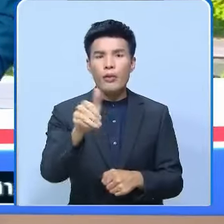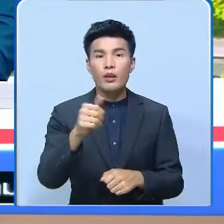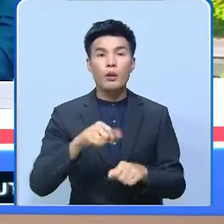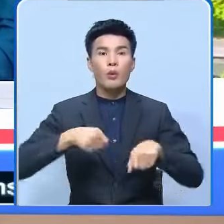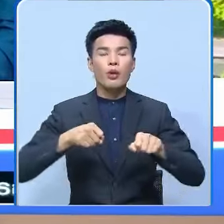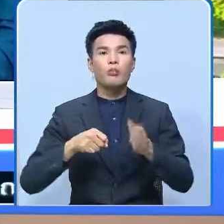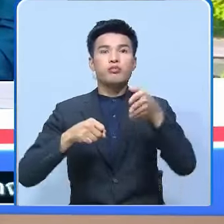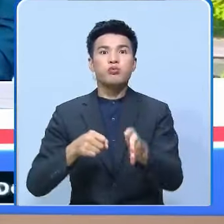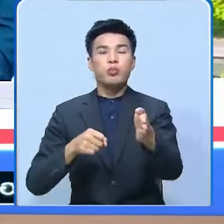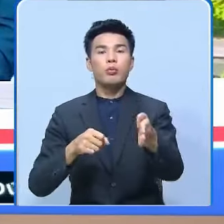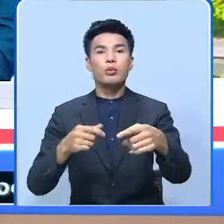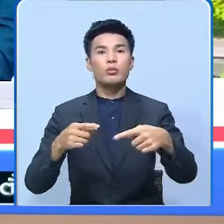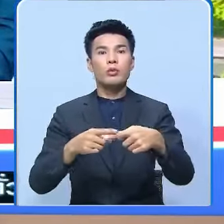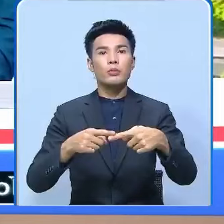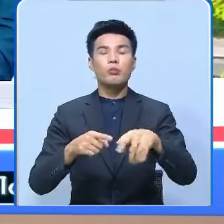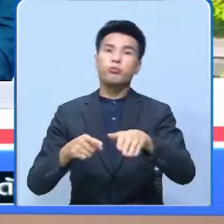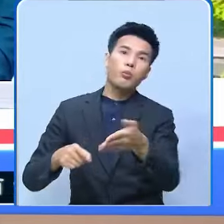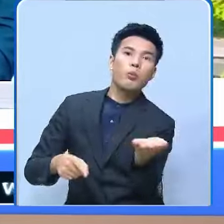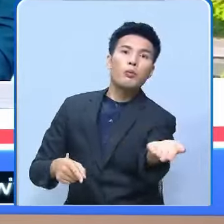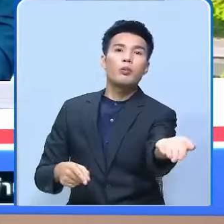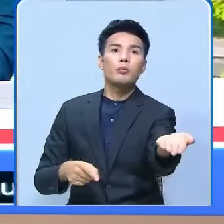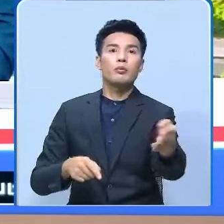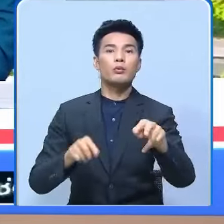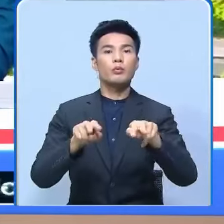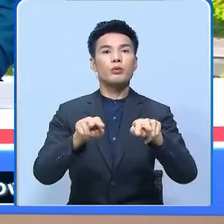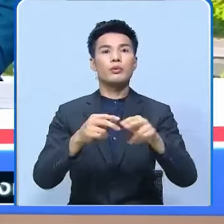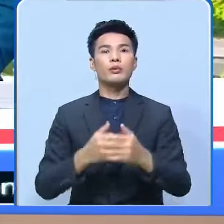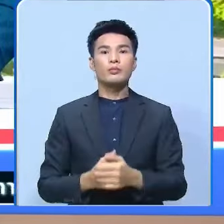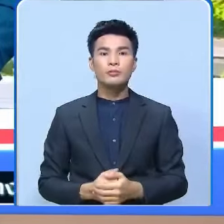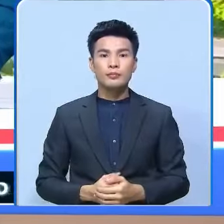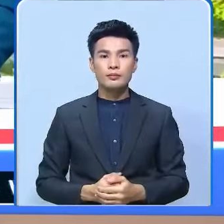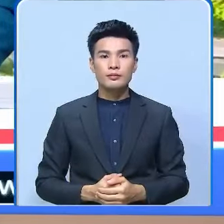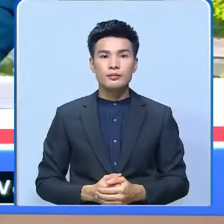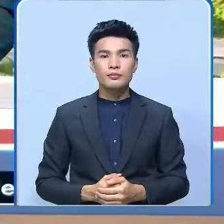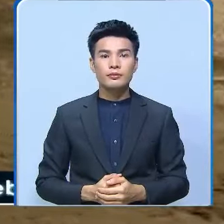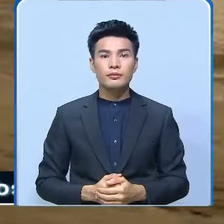าเลย คุ ณผู้ชมโอ้พอล้มแล้วถลายเจ็บเลยนะเดี๋ยวดูภาพกันหน่อย